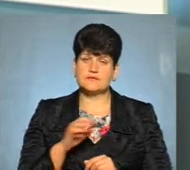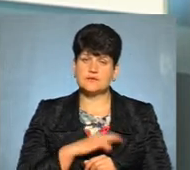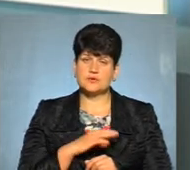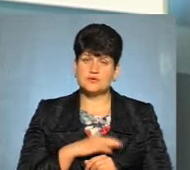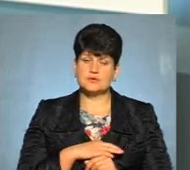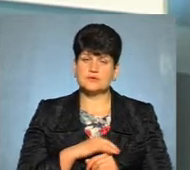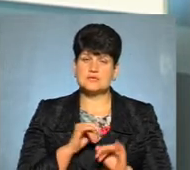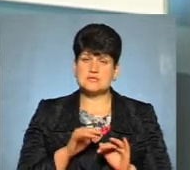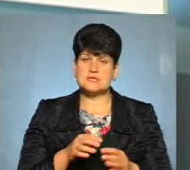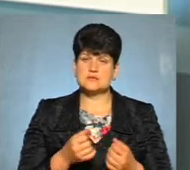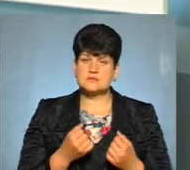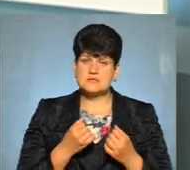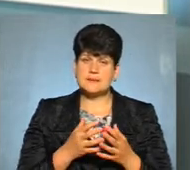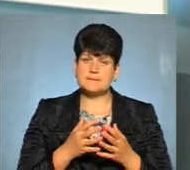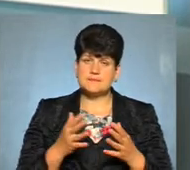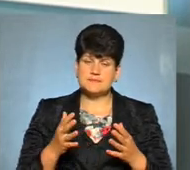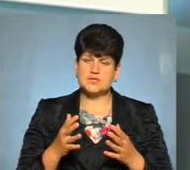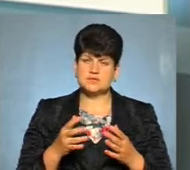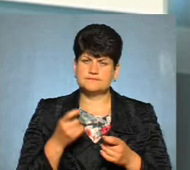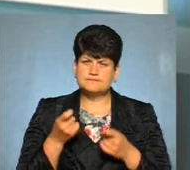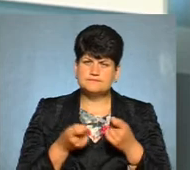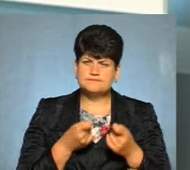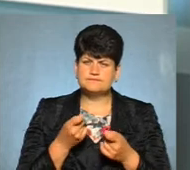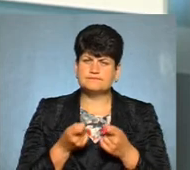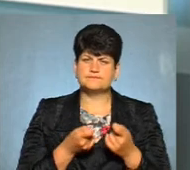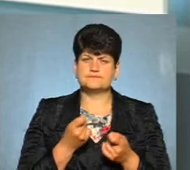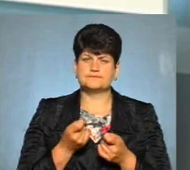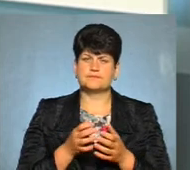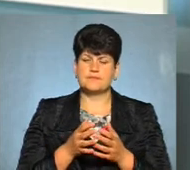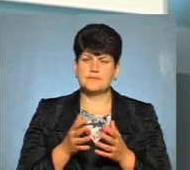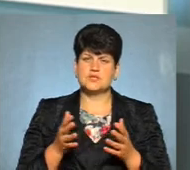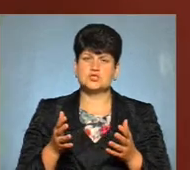засоби захисту більш ретельно, скажімо,